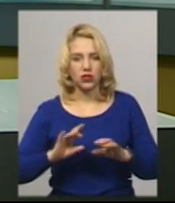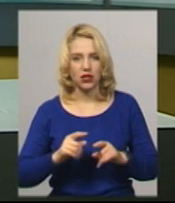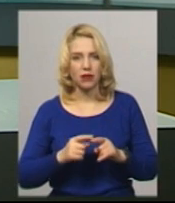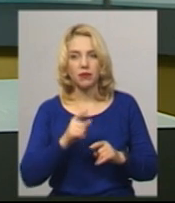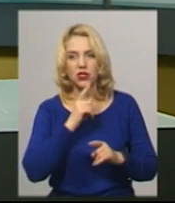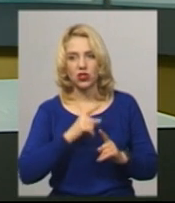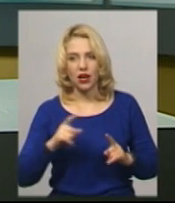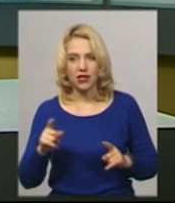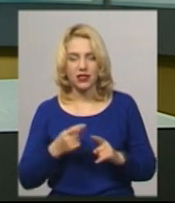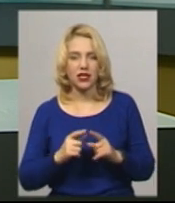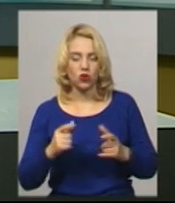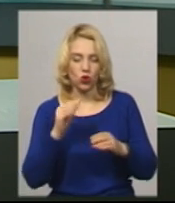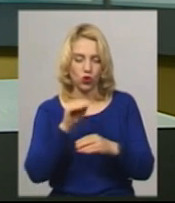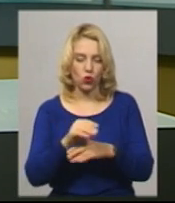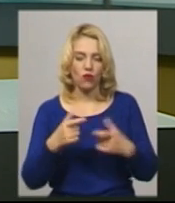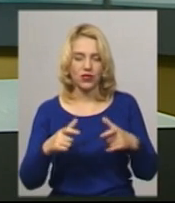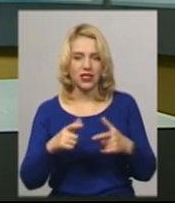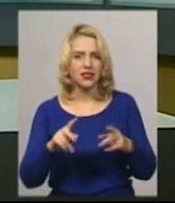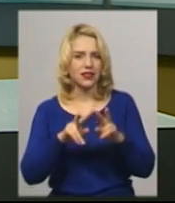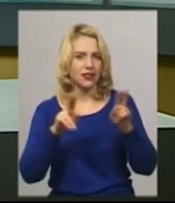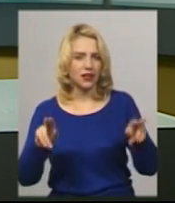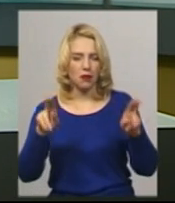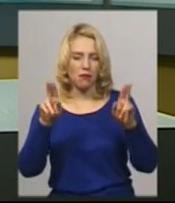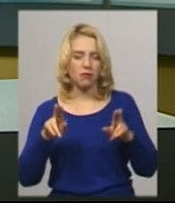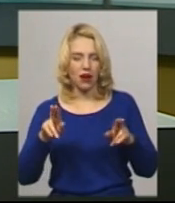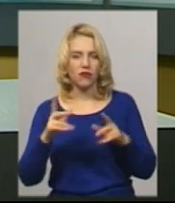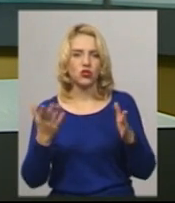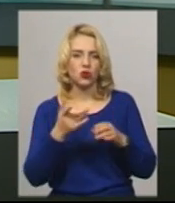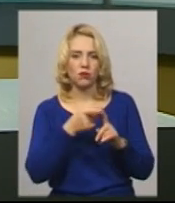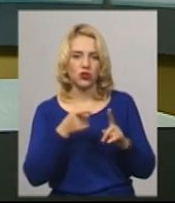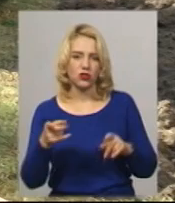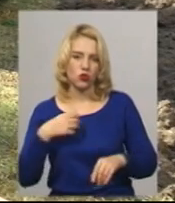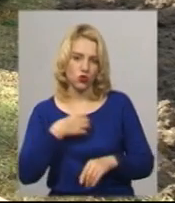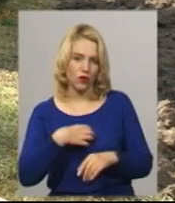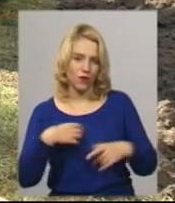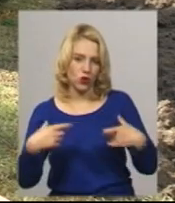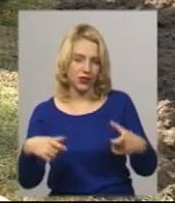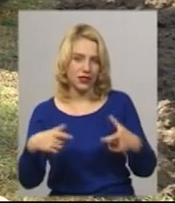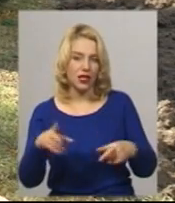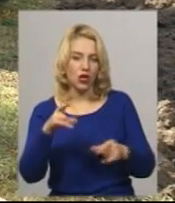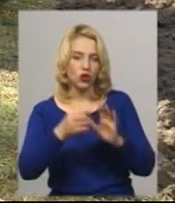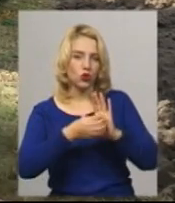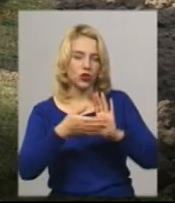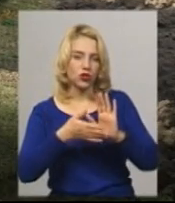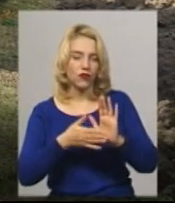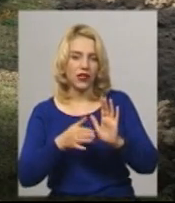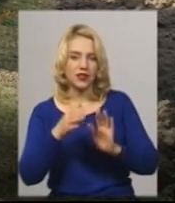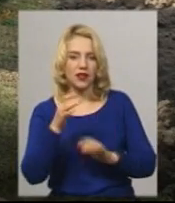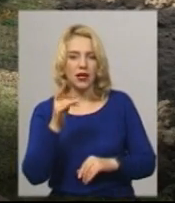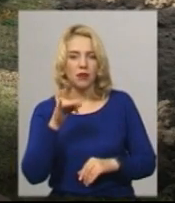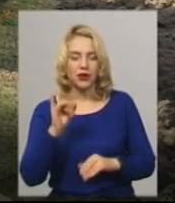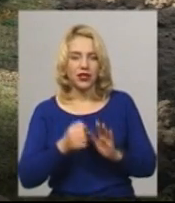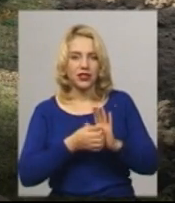додаткової сесії для вступників діють ті ж самі правила, що і під час основної. Хто реєструвався при